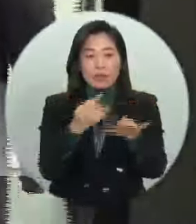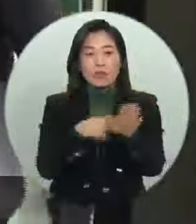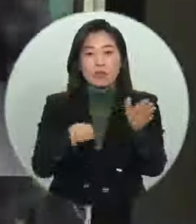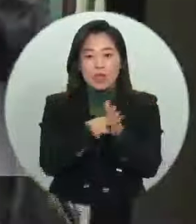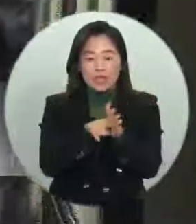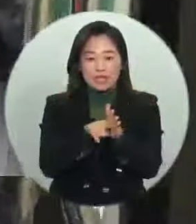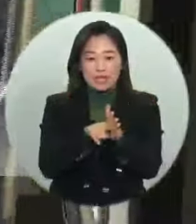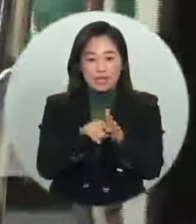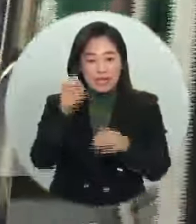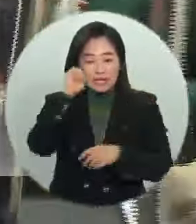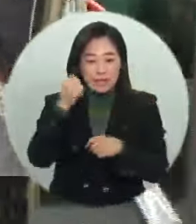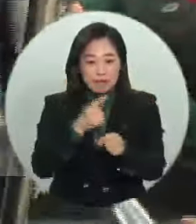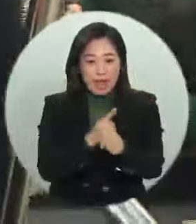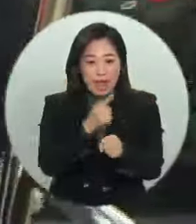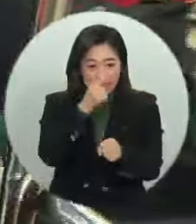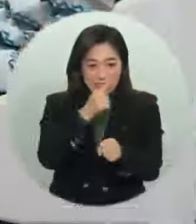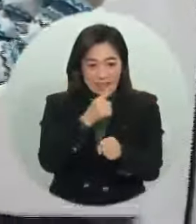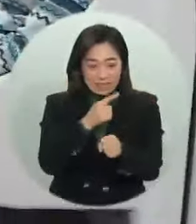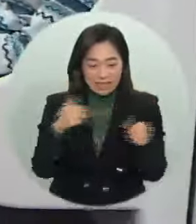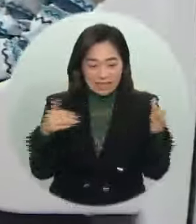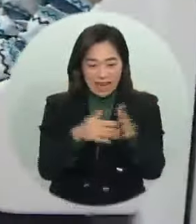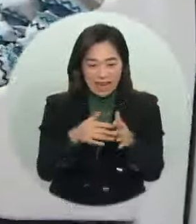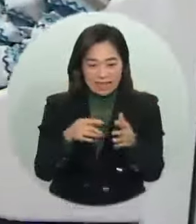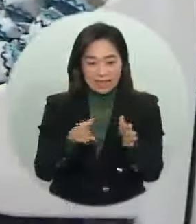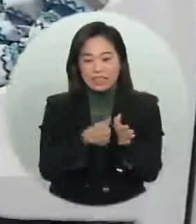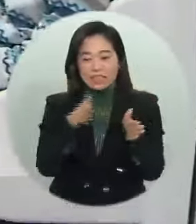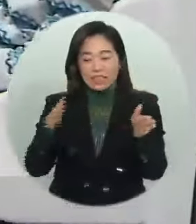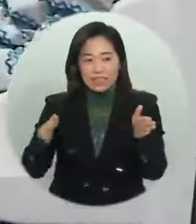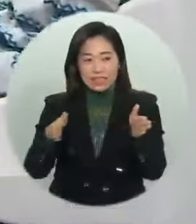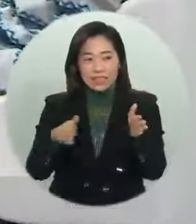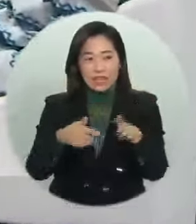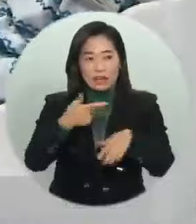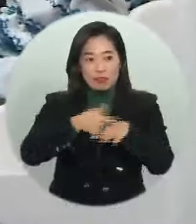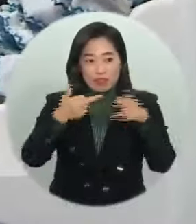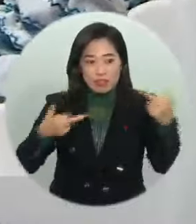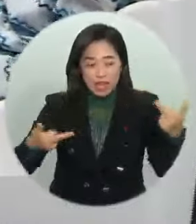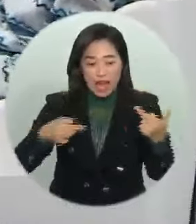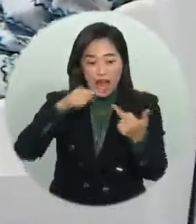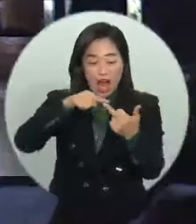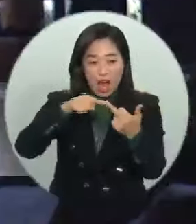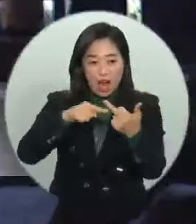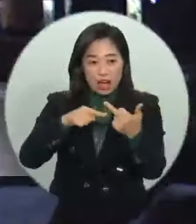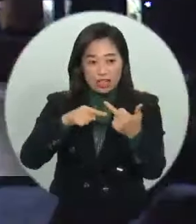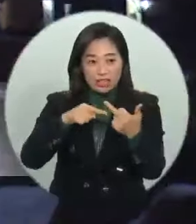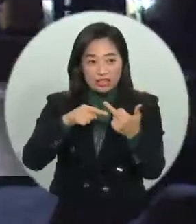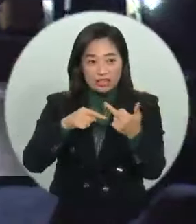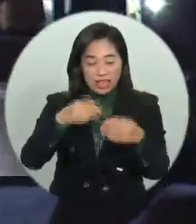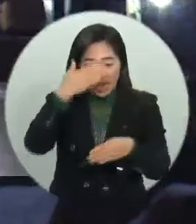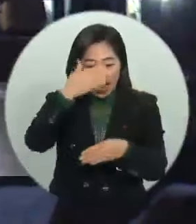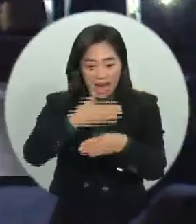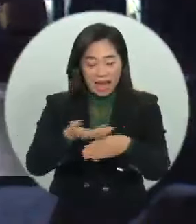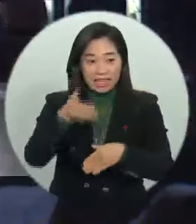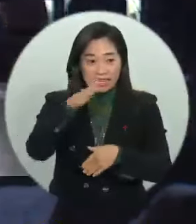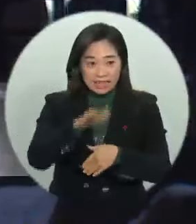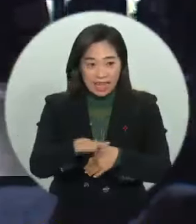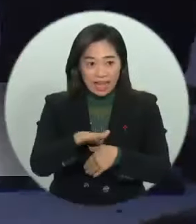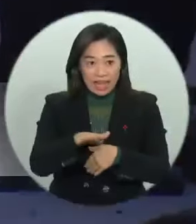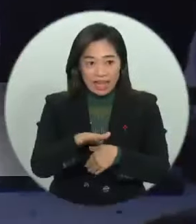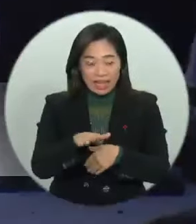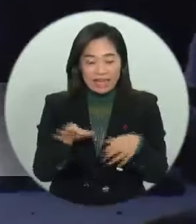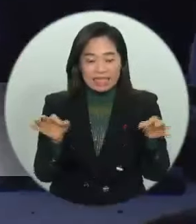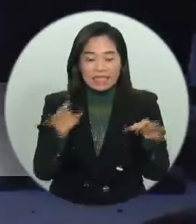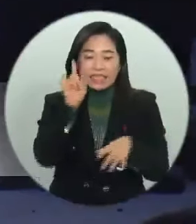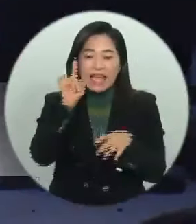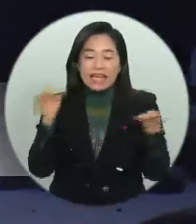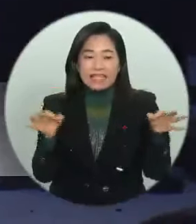1시까지 연장 운행합니다. 무등산에서는 기존의 군부대 차폐시설 공사로 통제됐던 서석대에서 인왕봉 구간이 내일 한시적으로